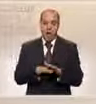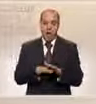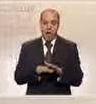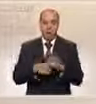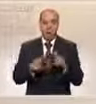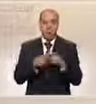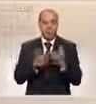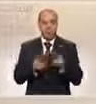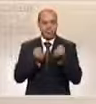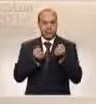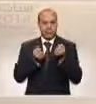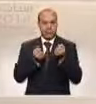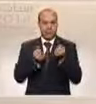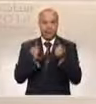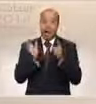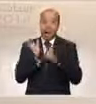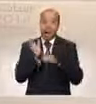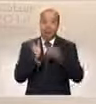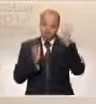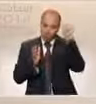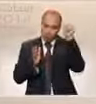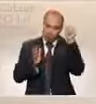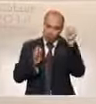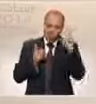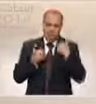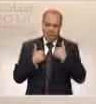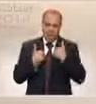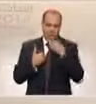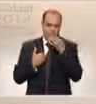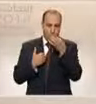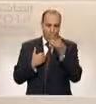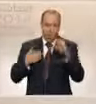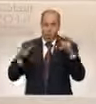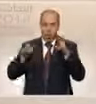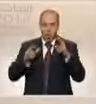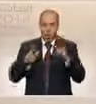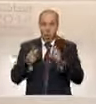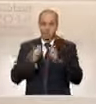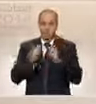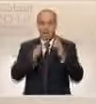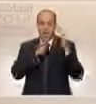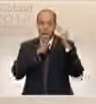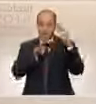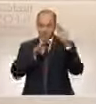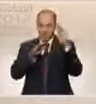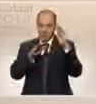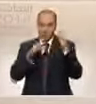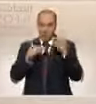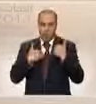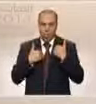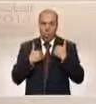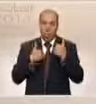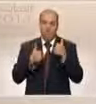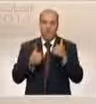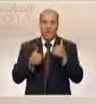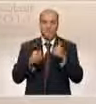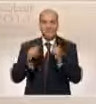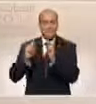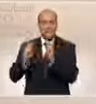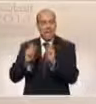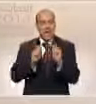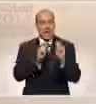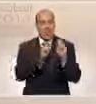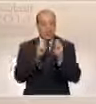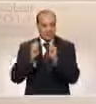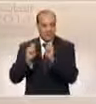الدوله الجمهوري نريد مراجعه السياسه الخارجيه وارساء سياسه ديبلوماسيه